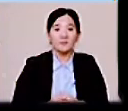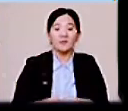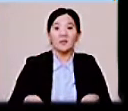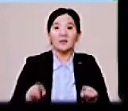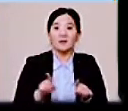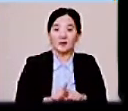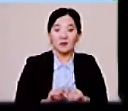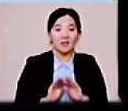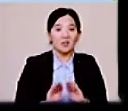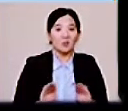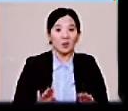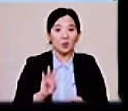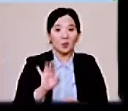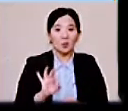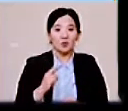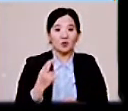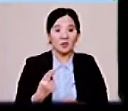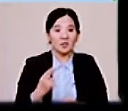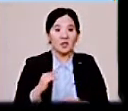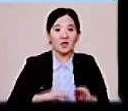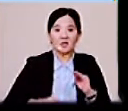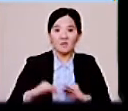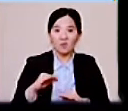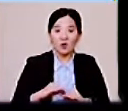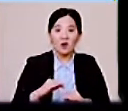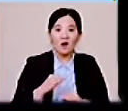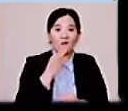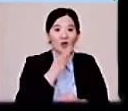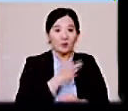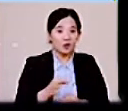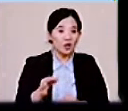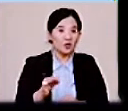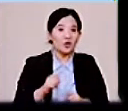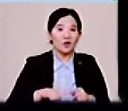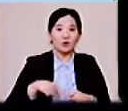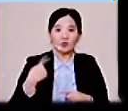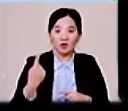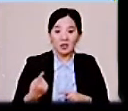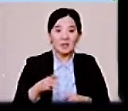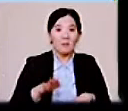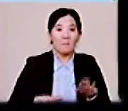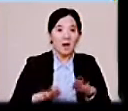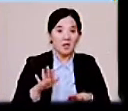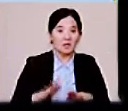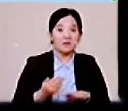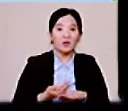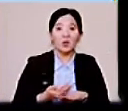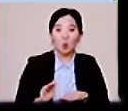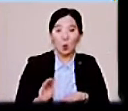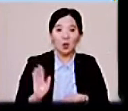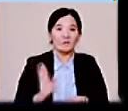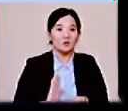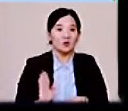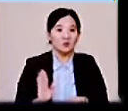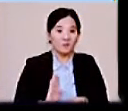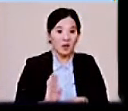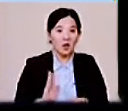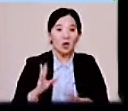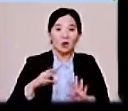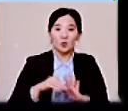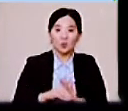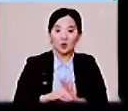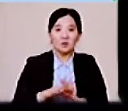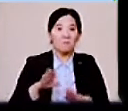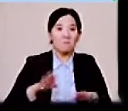Итак, ребята, концентрация раствора выражается через массовую долю вещества, то